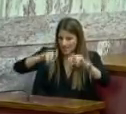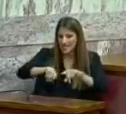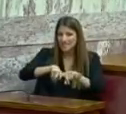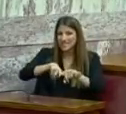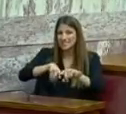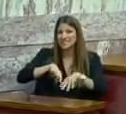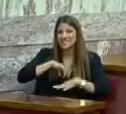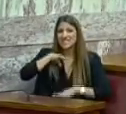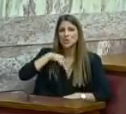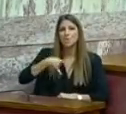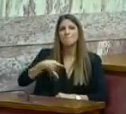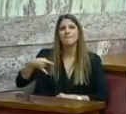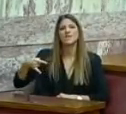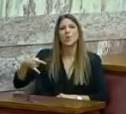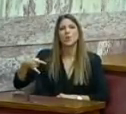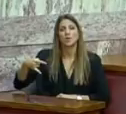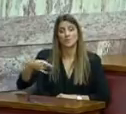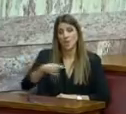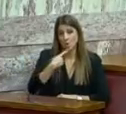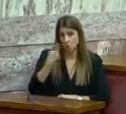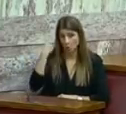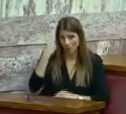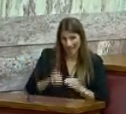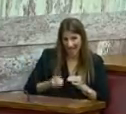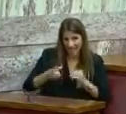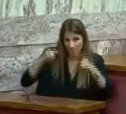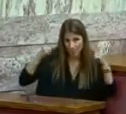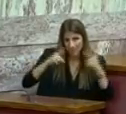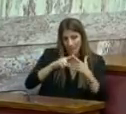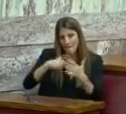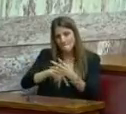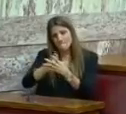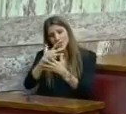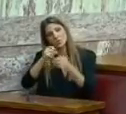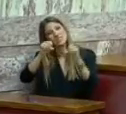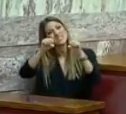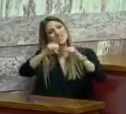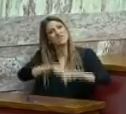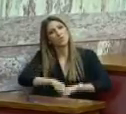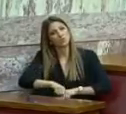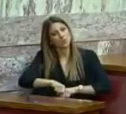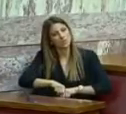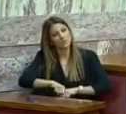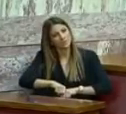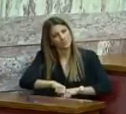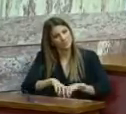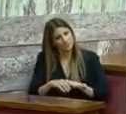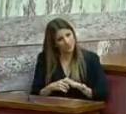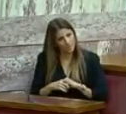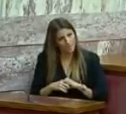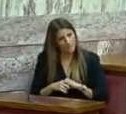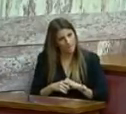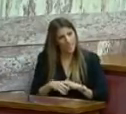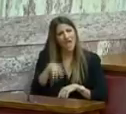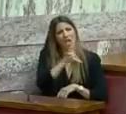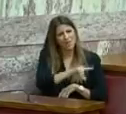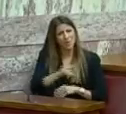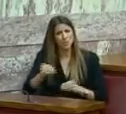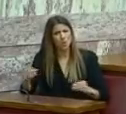εκεί συνένεσαν και η Νέα Δημοκρατία και το ΠΑΣΟΚ, η Δημοκρατική Συμπαράταξη. Με τον ίδιο τρόπο τη